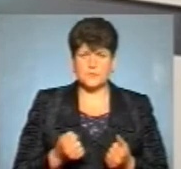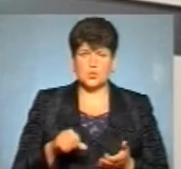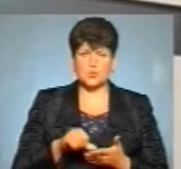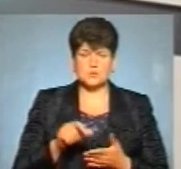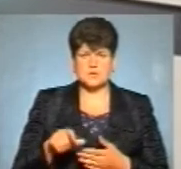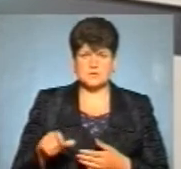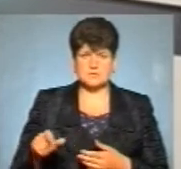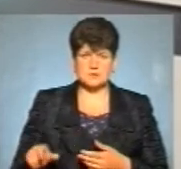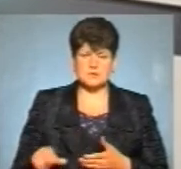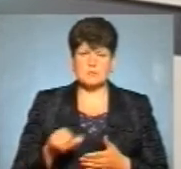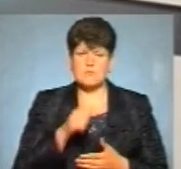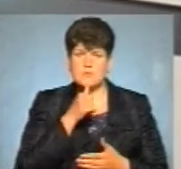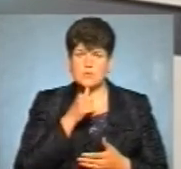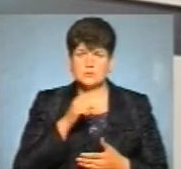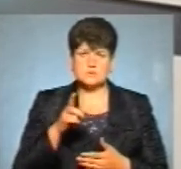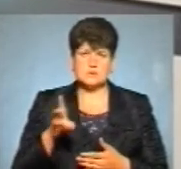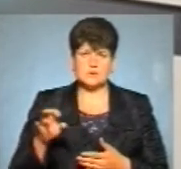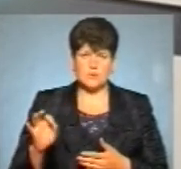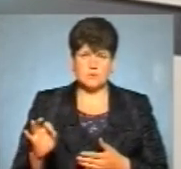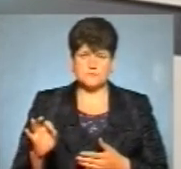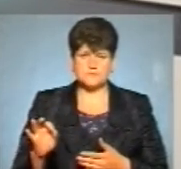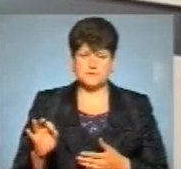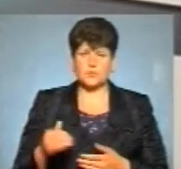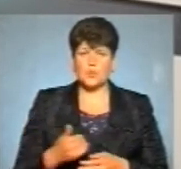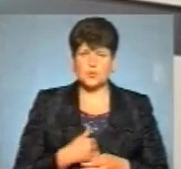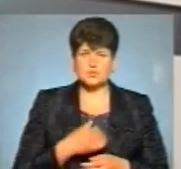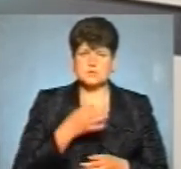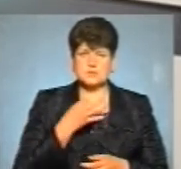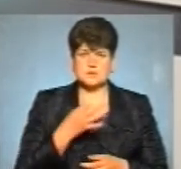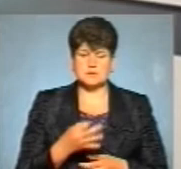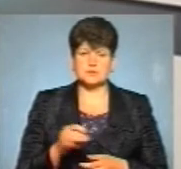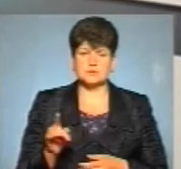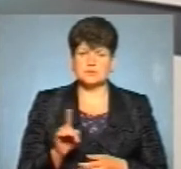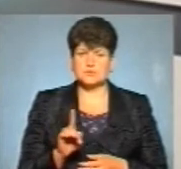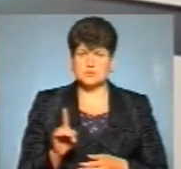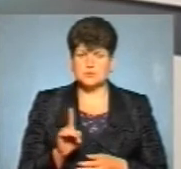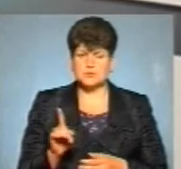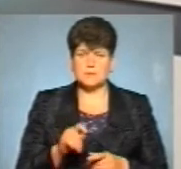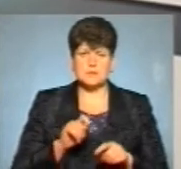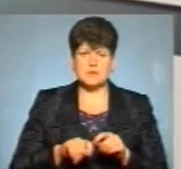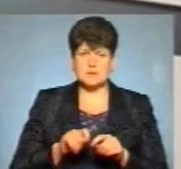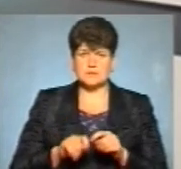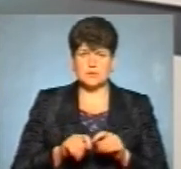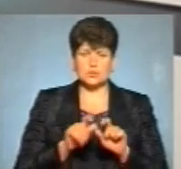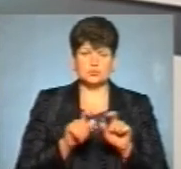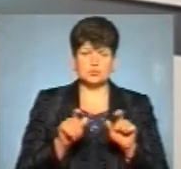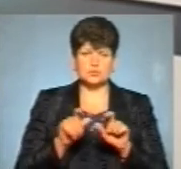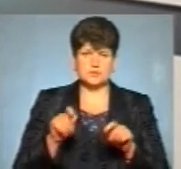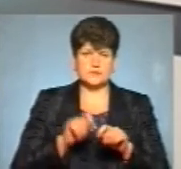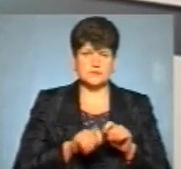учасників пробного зовнішнього незалежного оцінювання. Хочу зазначити, що перевірку даних пунктів